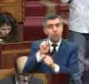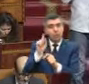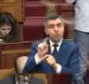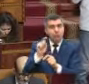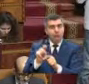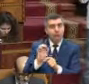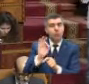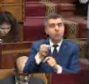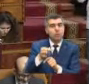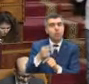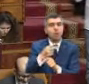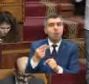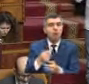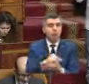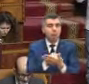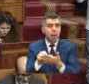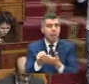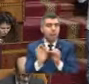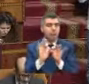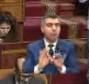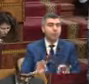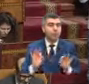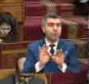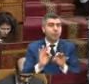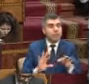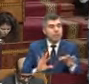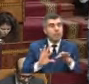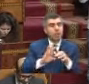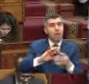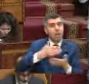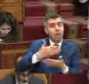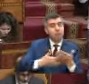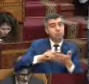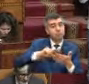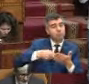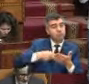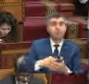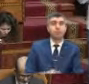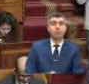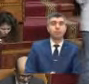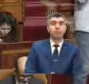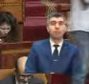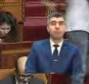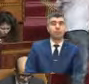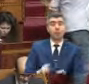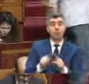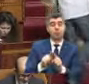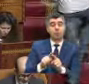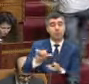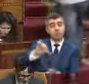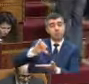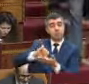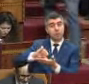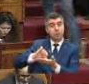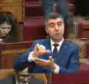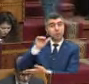الوفاء بالتزاماتها وبالاتفاقيات الموقعة أم لا. الواقع طبعا أن في إقليم سيدي إفني لا الجماعات